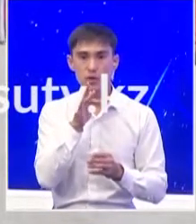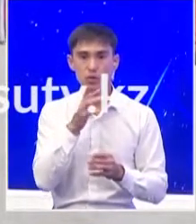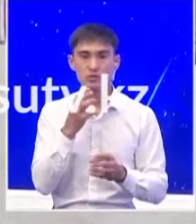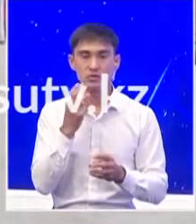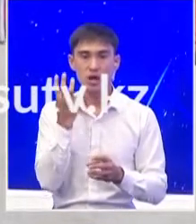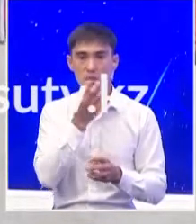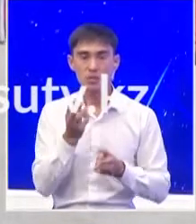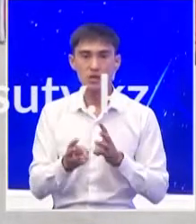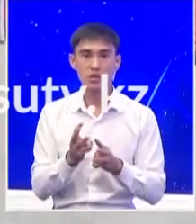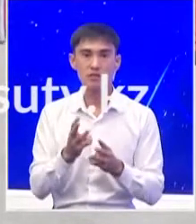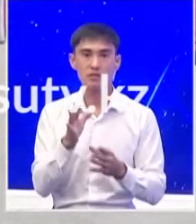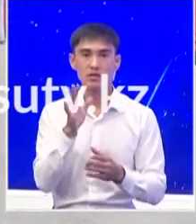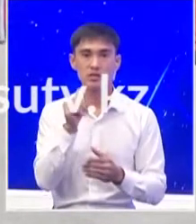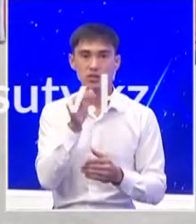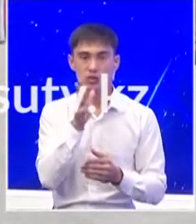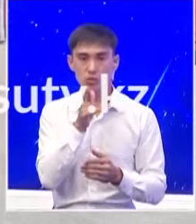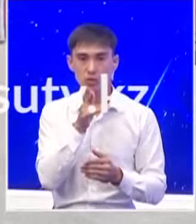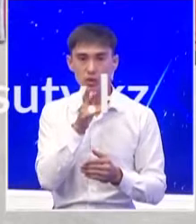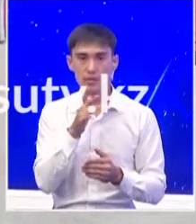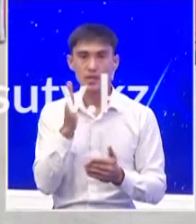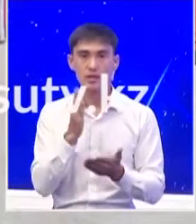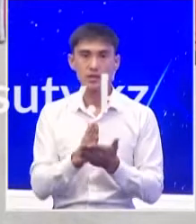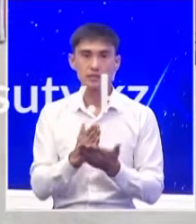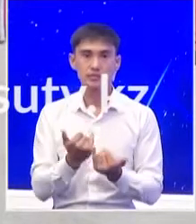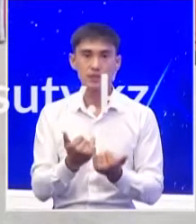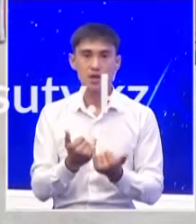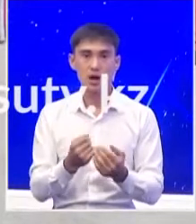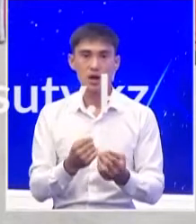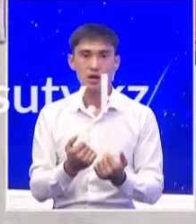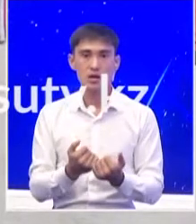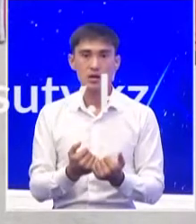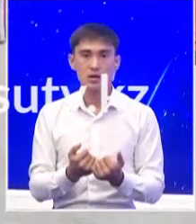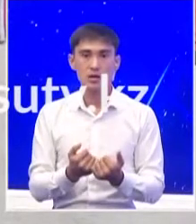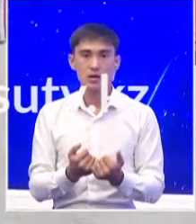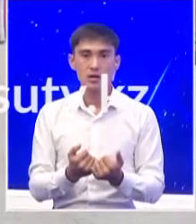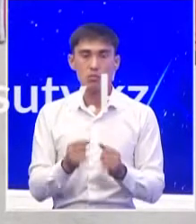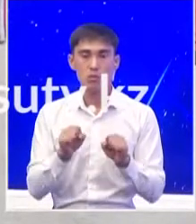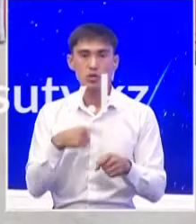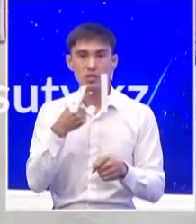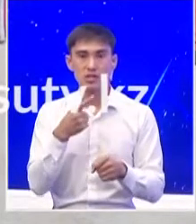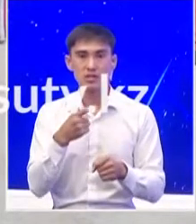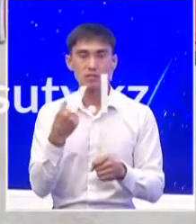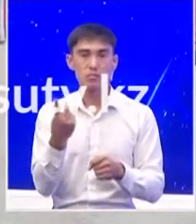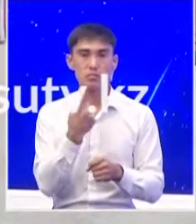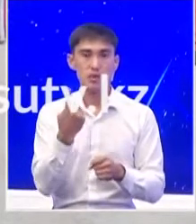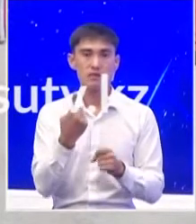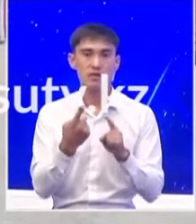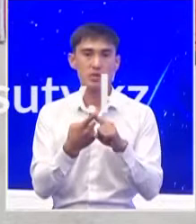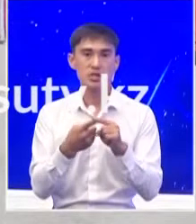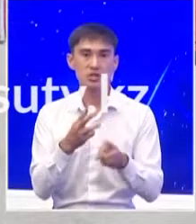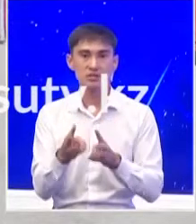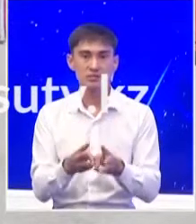основном причинами являются это у нас пожары от неисправности отопительных печей. Можно сказать, второй причиной всегда у нас является